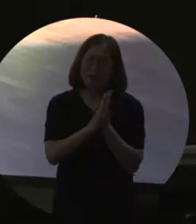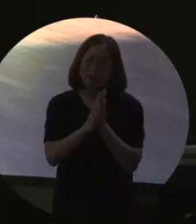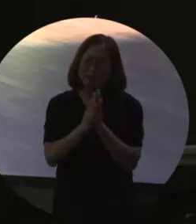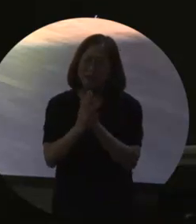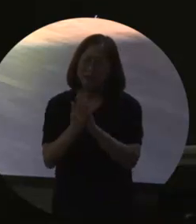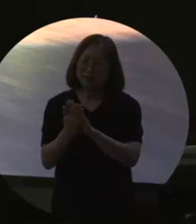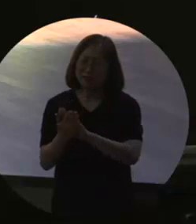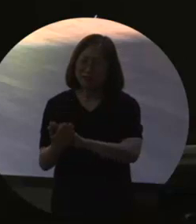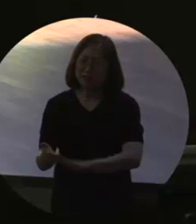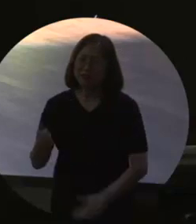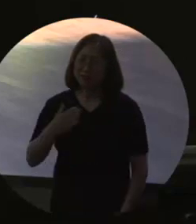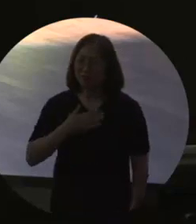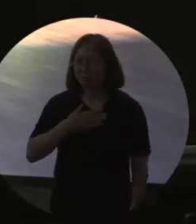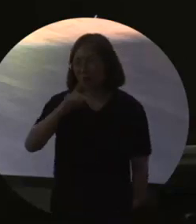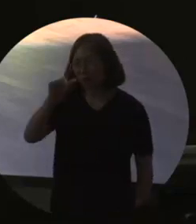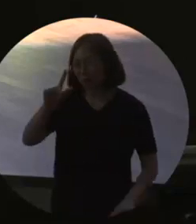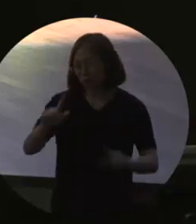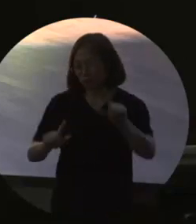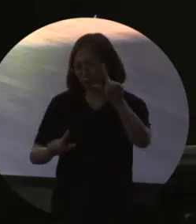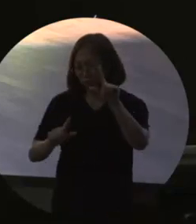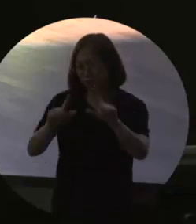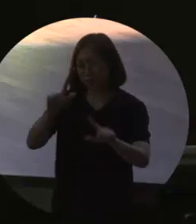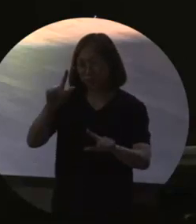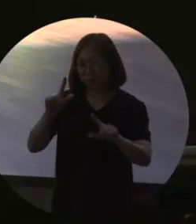변해가는 나의 모습이